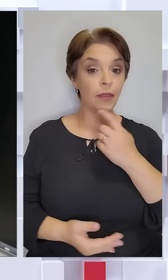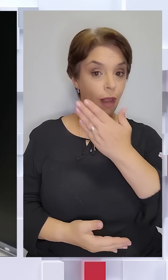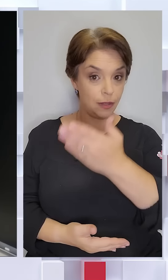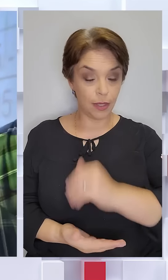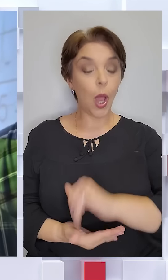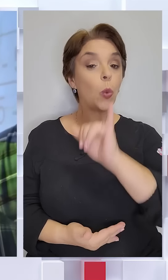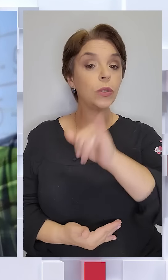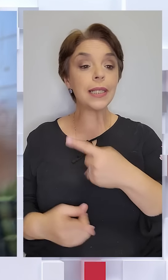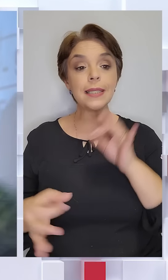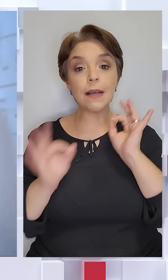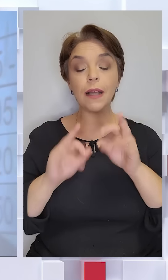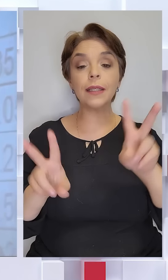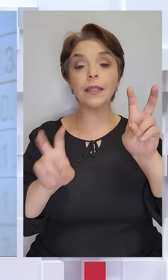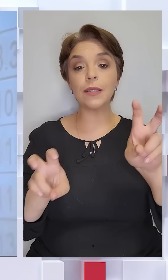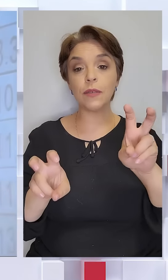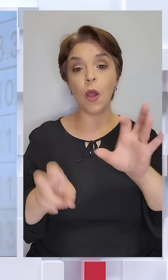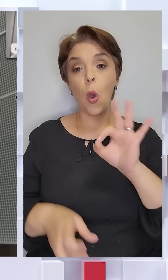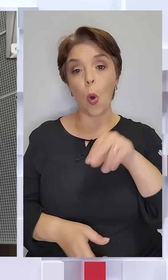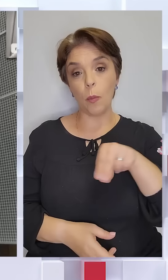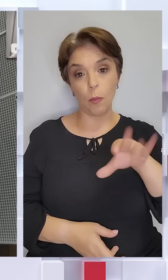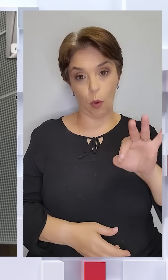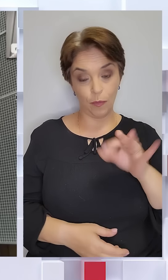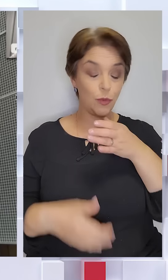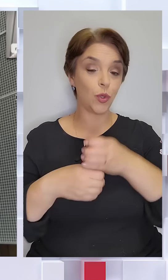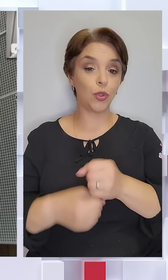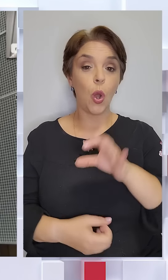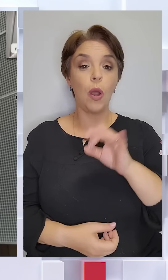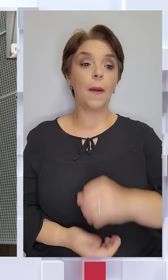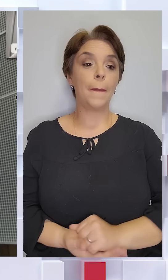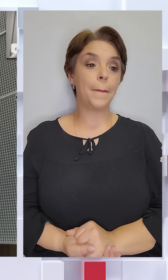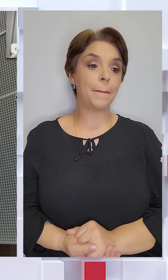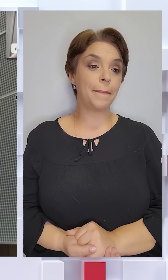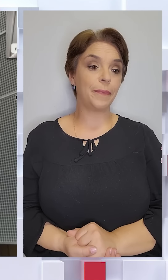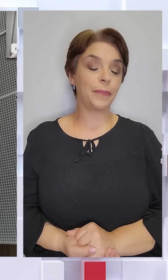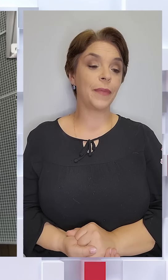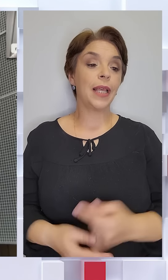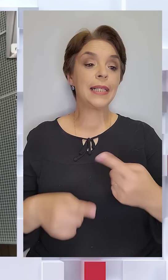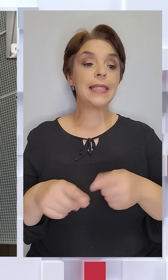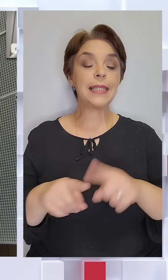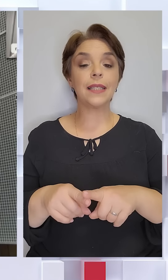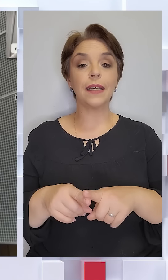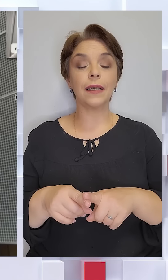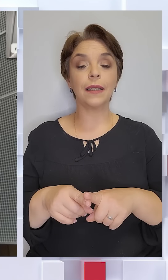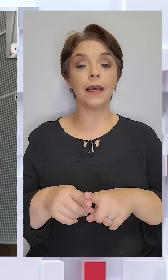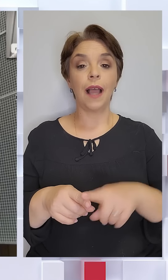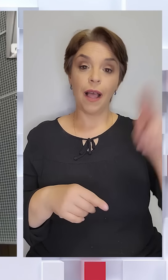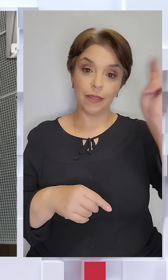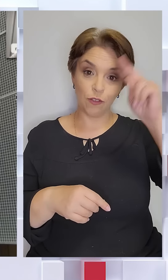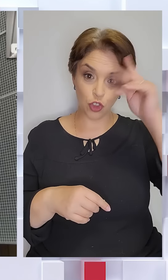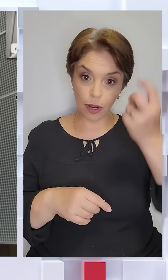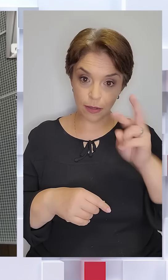Фінляндії. У них цих радників називають ОППО. Скорочена опінто охія – це повна назва. Це тут опінто – це